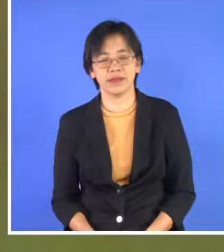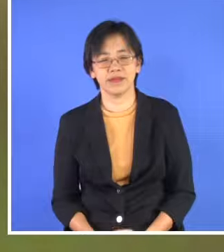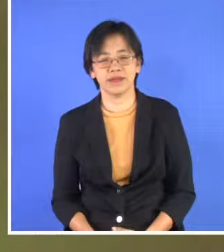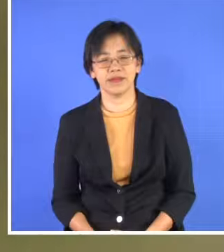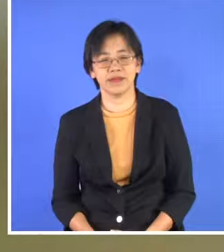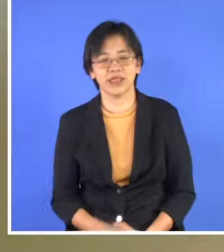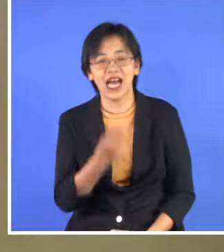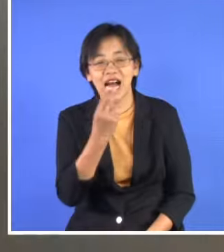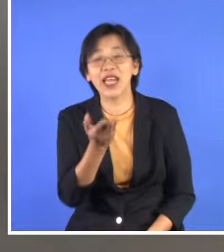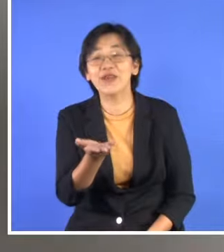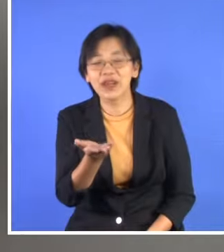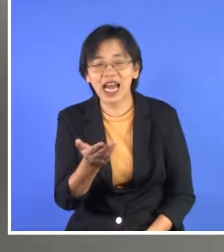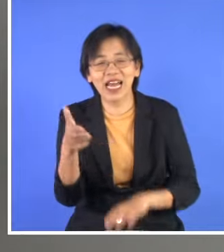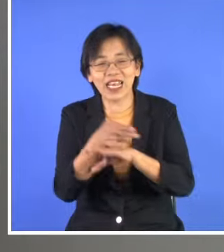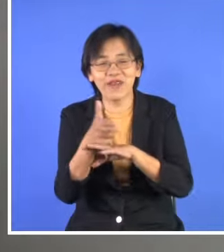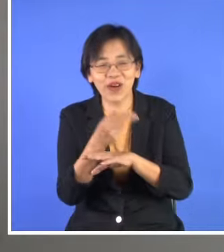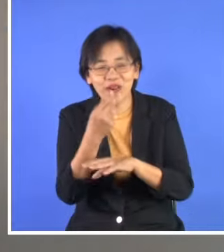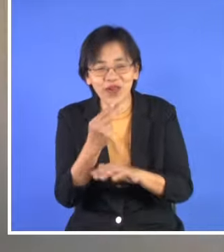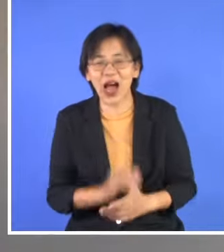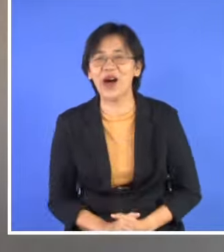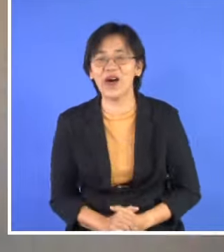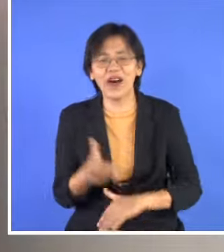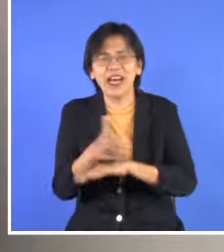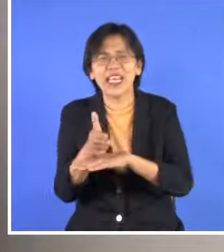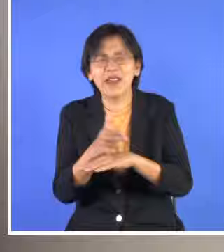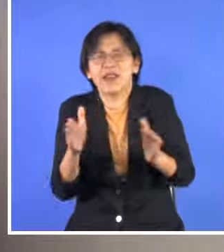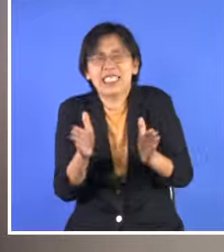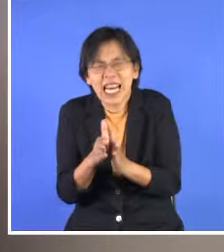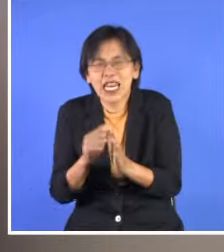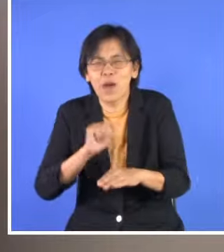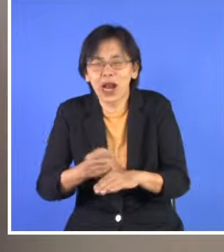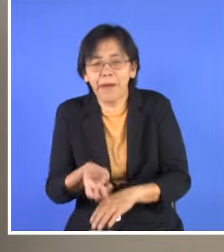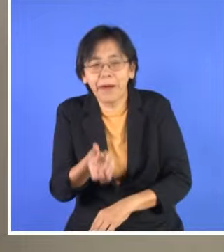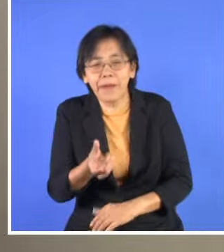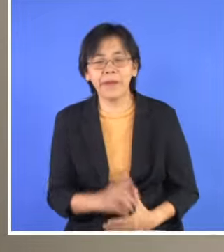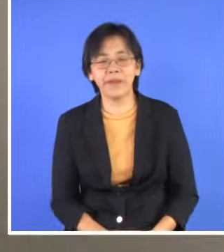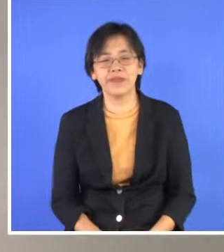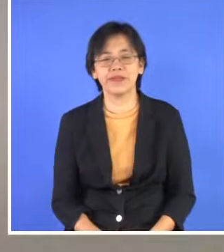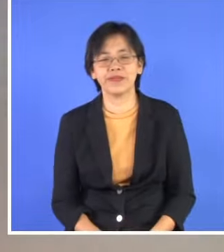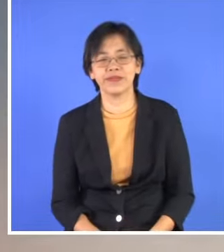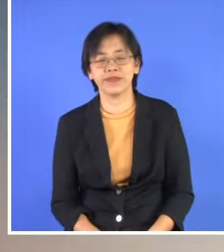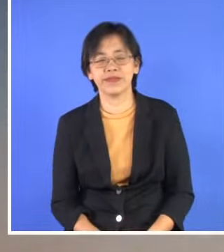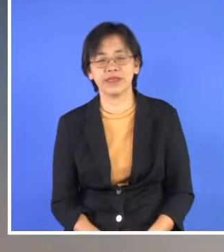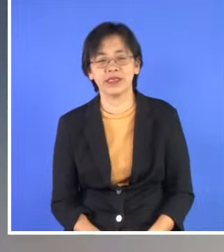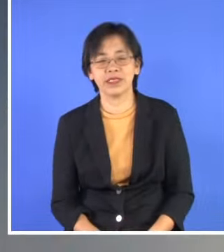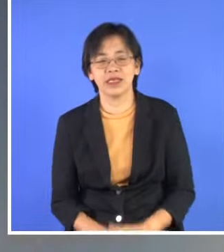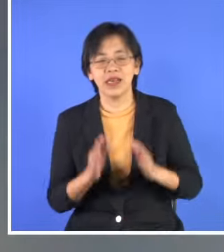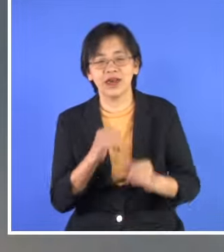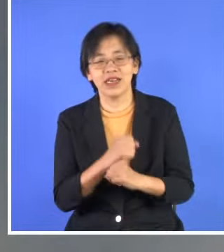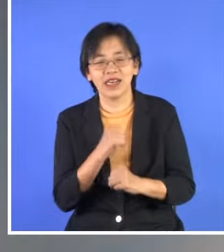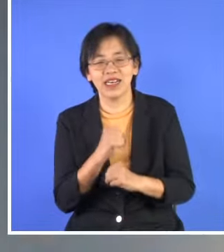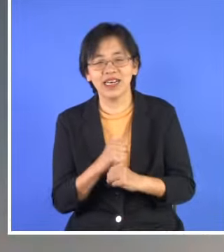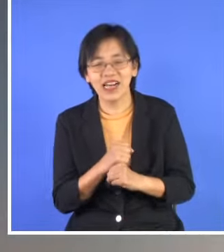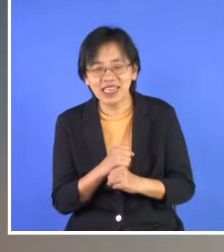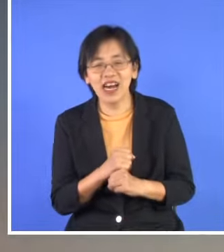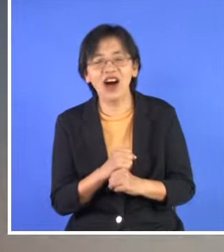ดูนี่คลิปนี้เขาเรียกว่าคลิปก็ไม่ยาวนะ เ หมือนกับว่าเนี่ยนะครับเหมือนกับว่ามีพนักงานมีคนเนี่ยนะครับเนี่